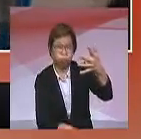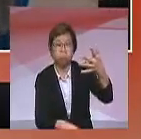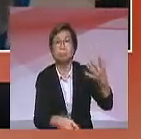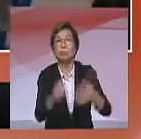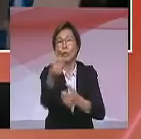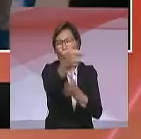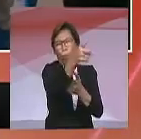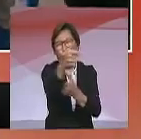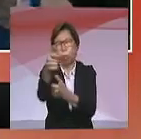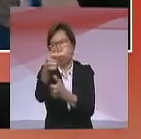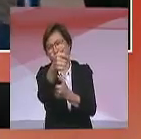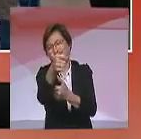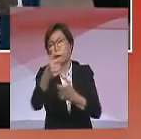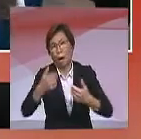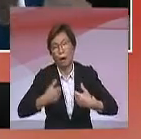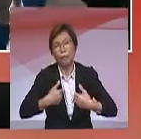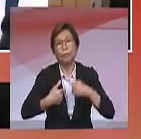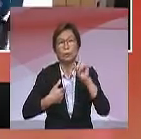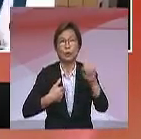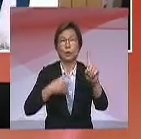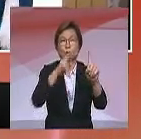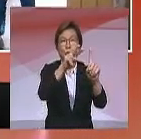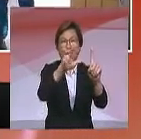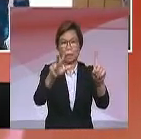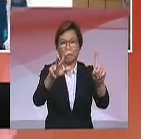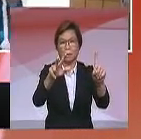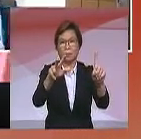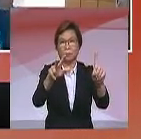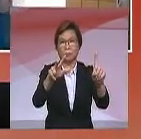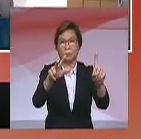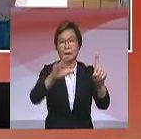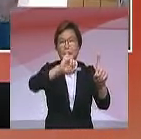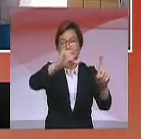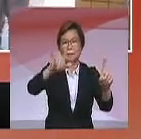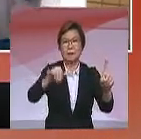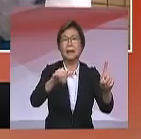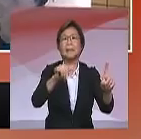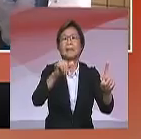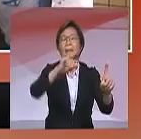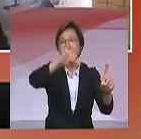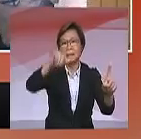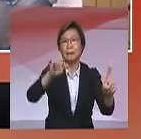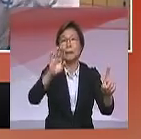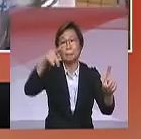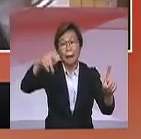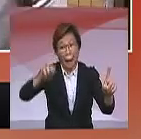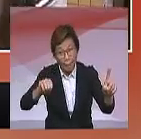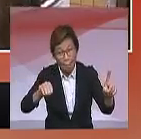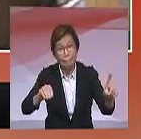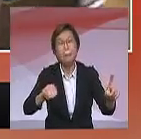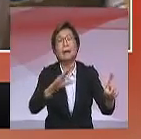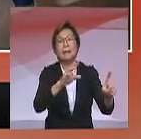Operasi sanitasi ini melibatkan 123 anggota Jabatan Bomba dan Penyelamat Malaysia